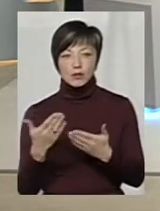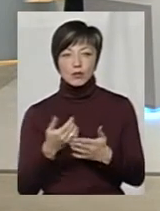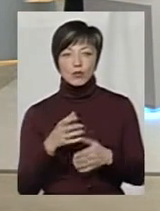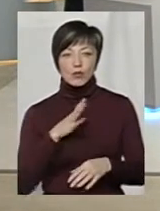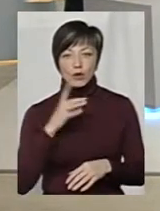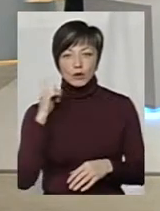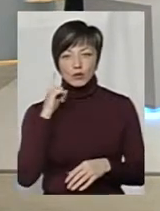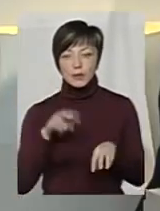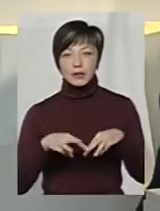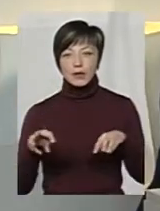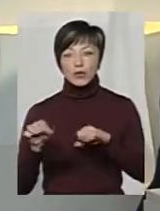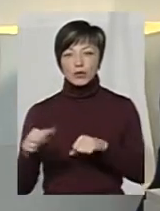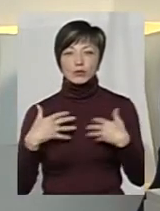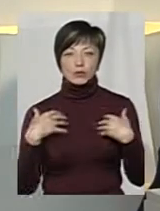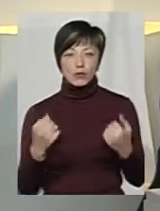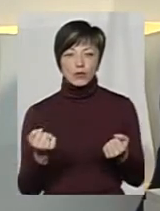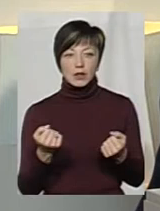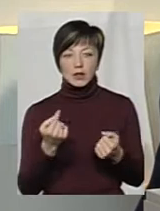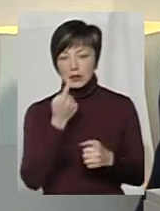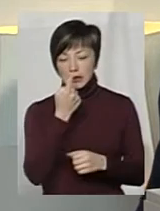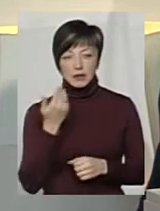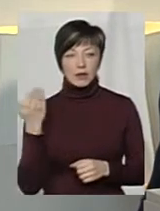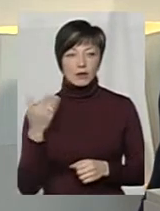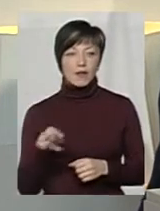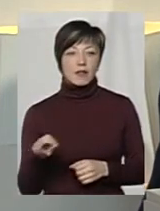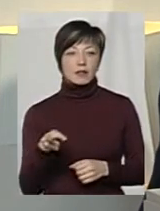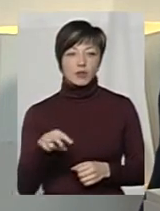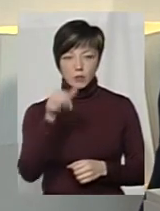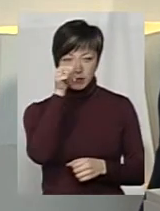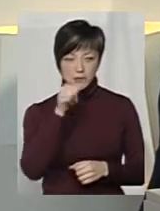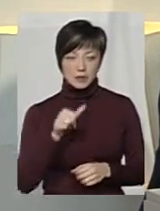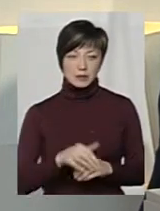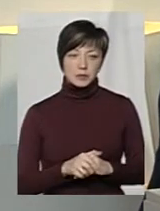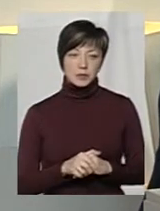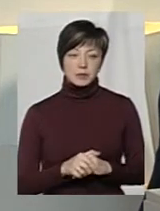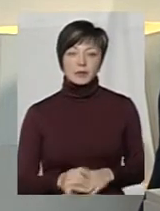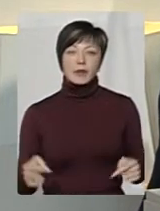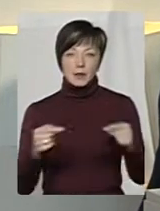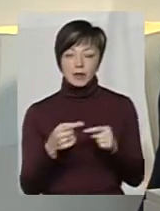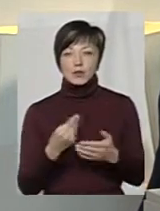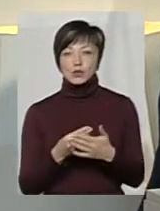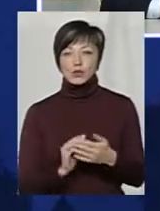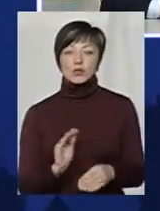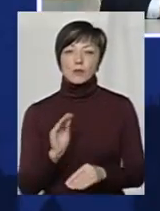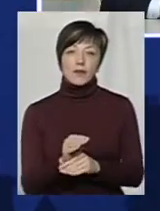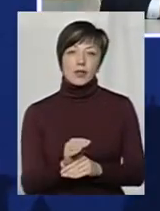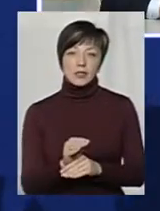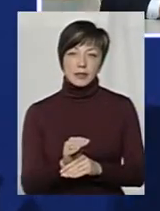почуті Міністерством охорони здоров'я буквально не так давно, в листопаді. І певна сума субвенції